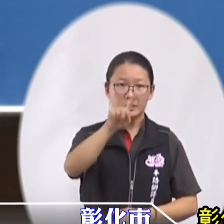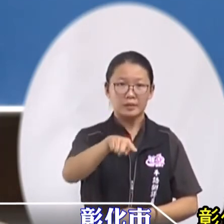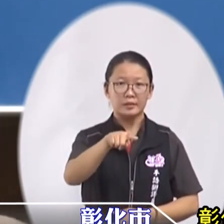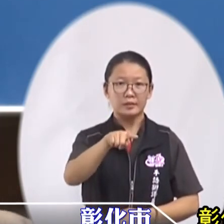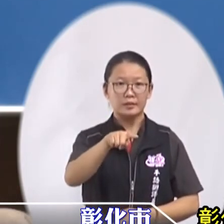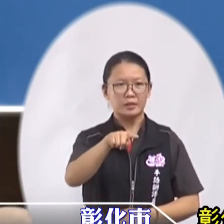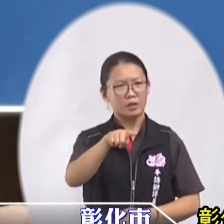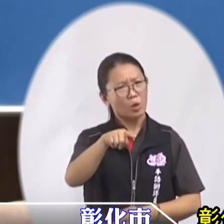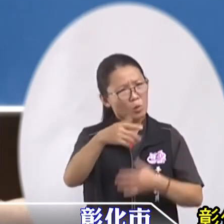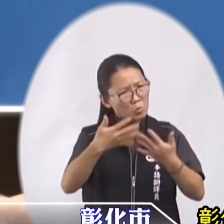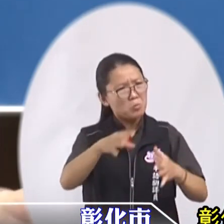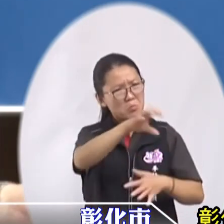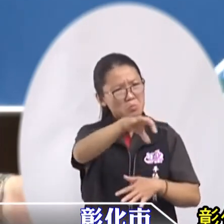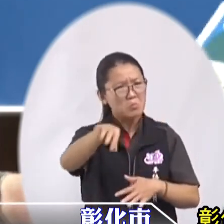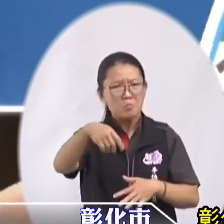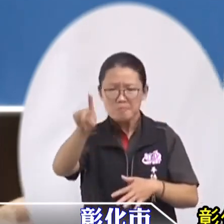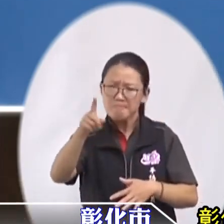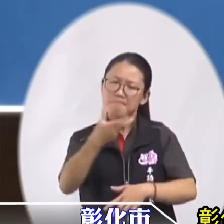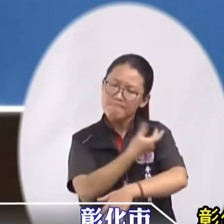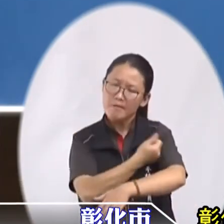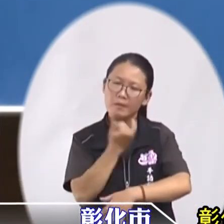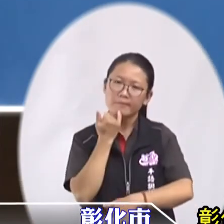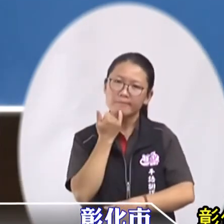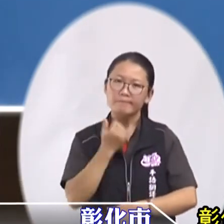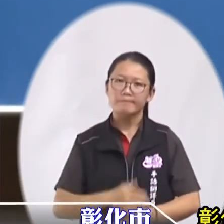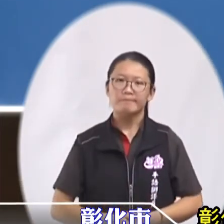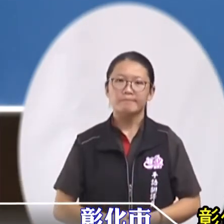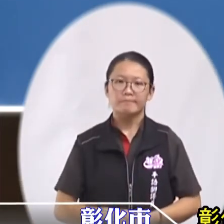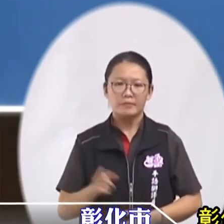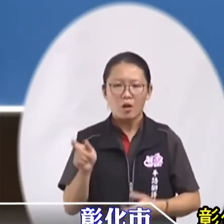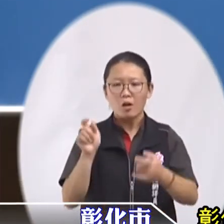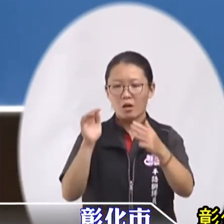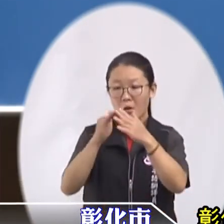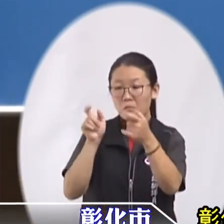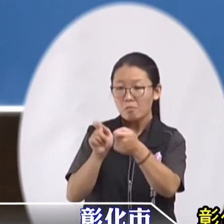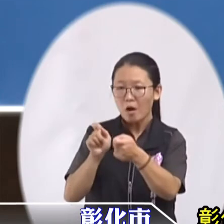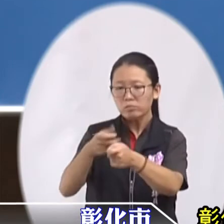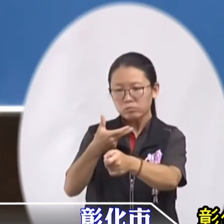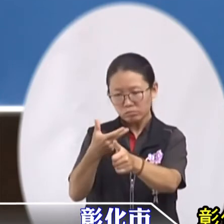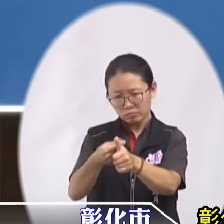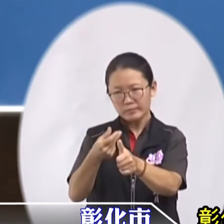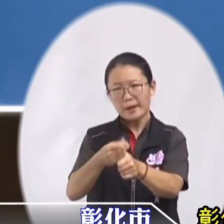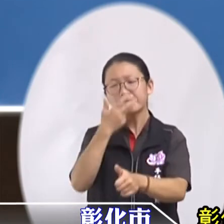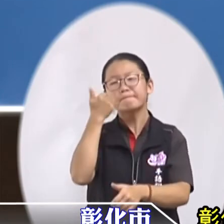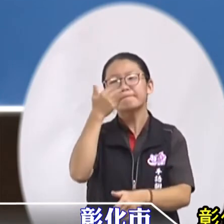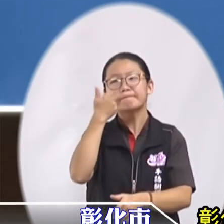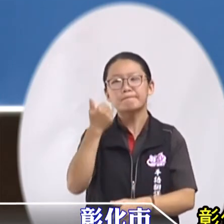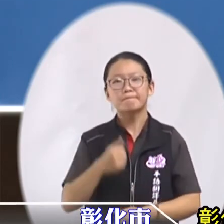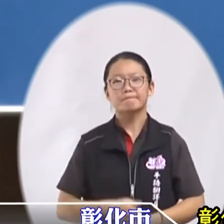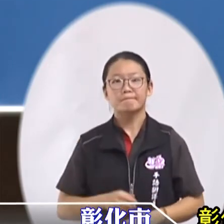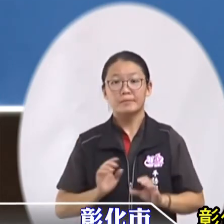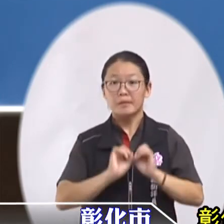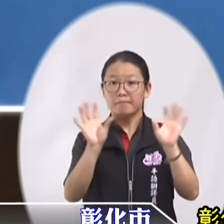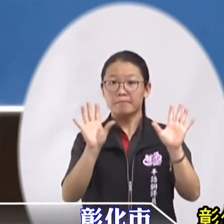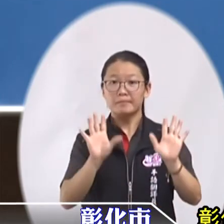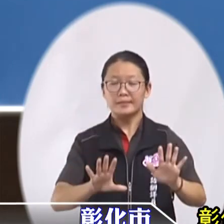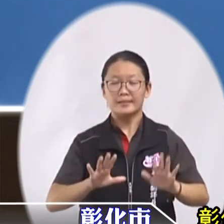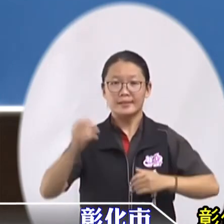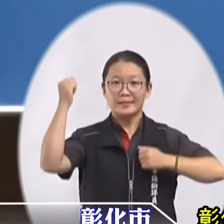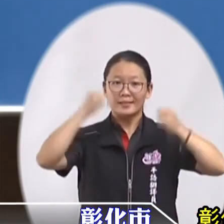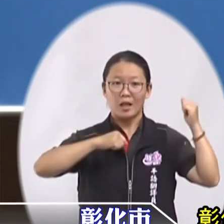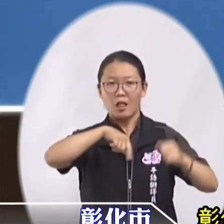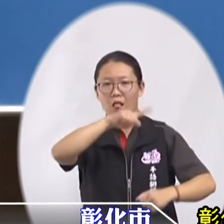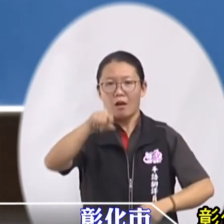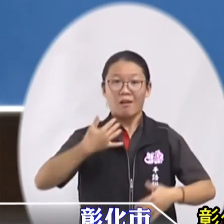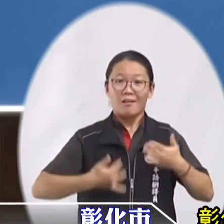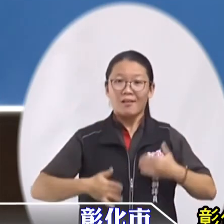1462场哦，哈，我大家可以进这个就近来施打哈。来，搁甲大家报告，哇，今仔透早大家正